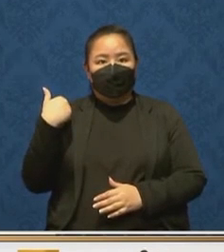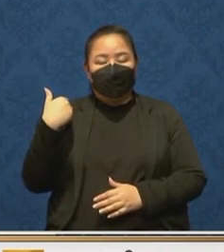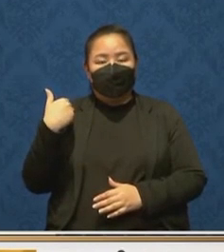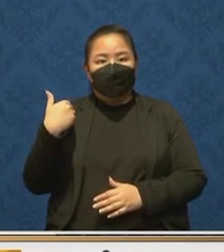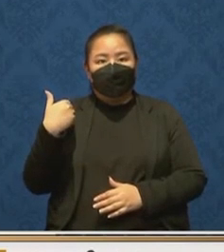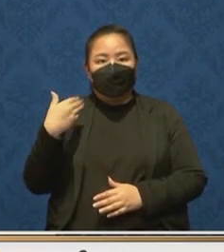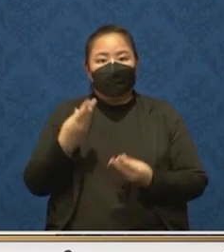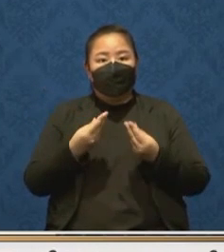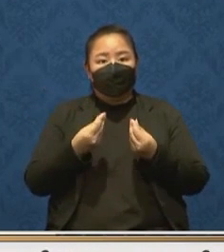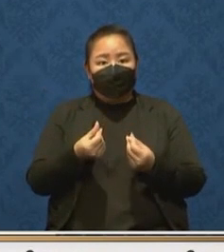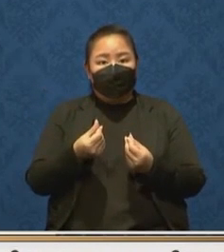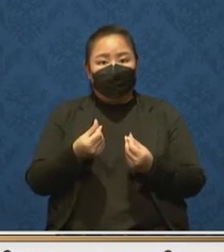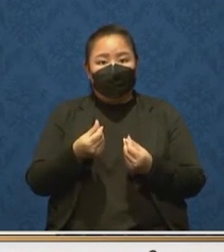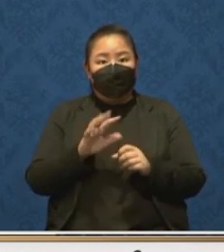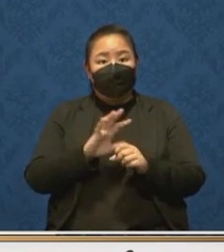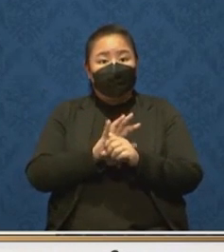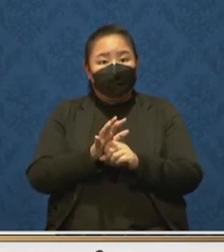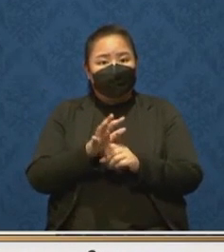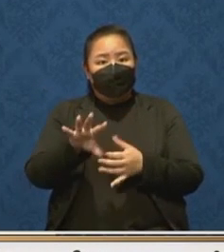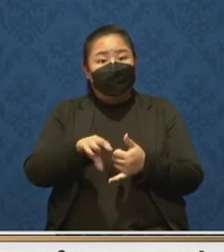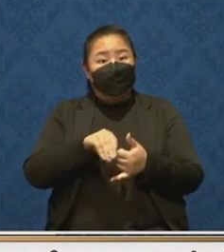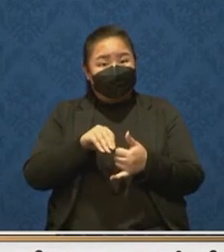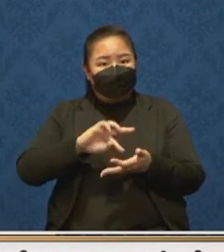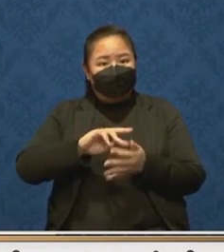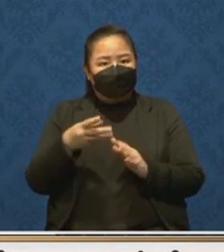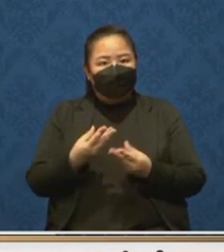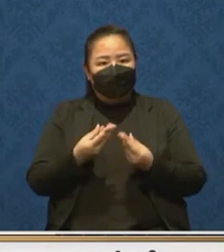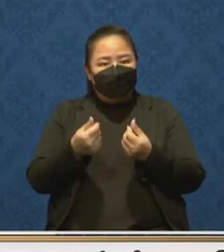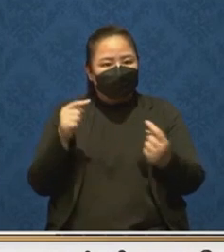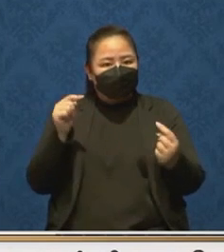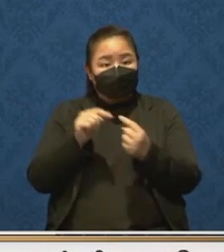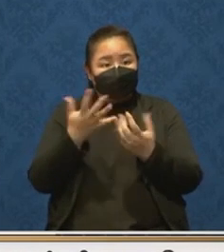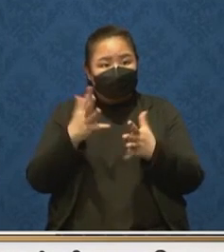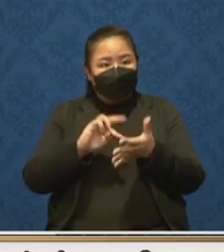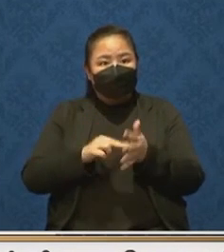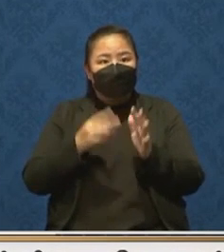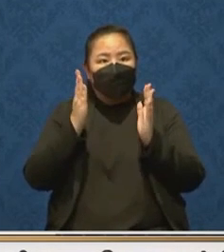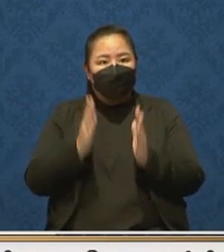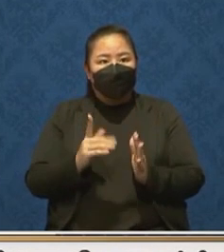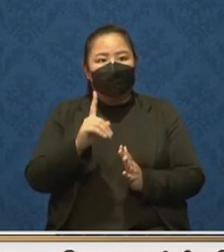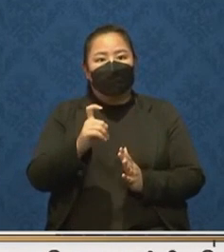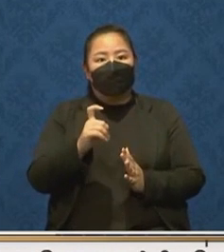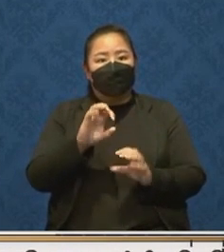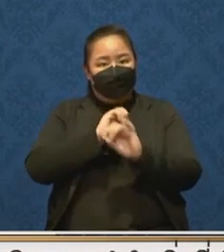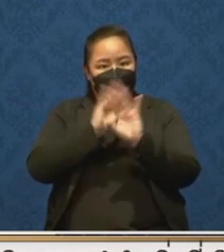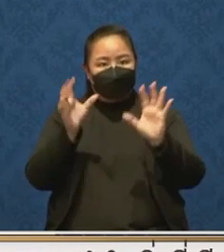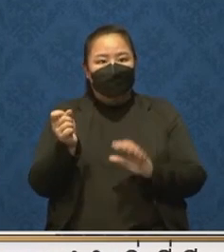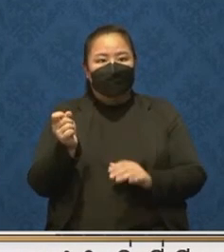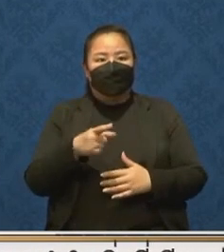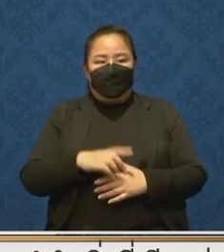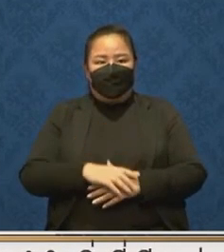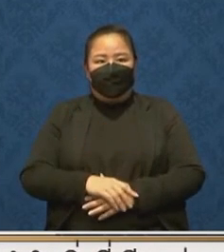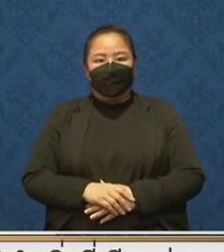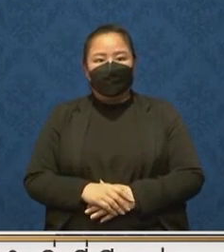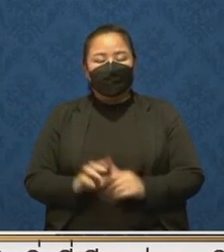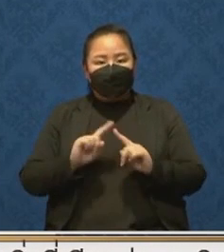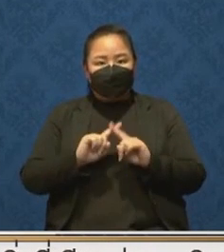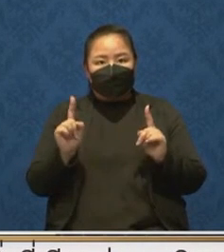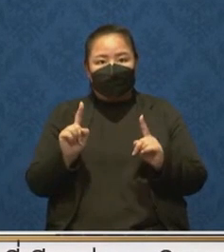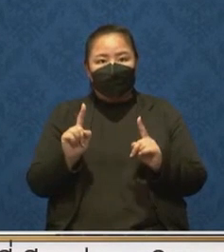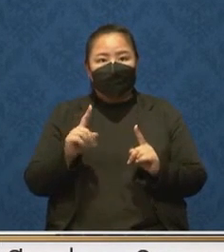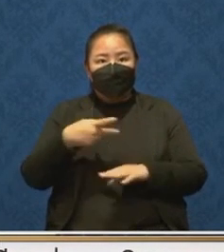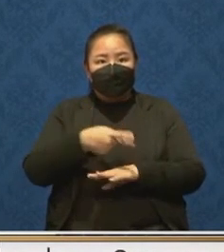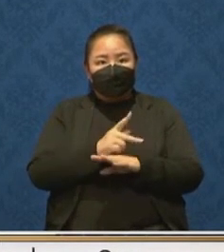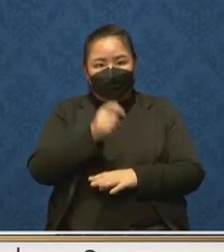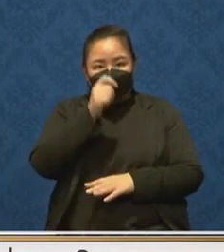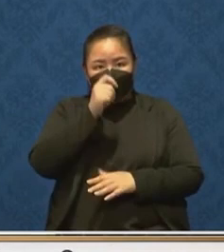ตัวเลขติดเชือไม่ต้องไปเพ่งเร็ไม่ต้องไปสนใจมากให้สนใจดูคนตายอันนั้จะชัเจนแต่ท่านประ